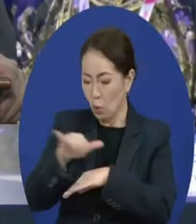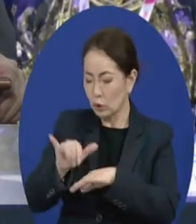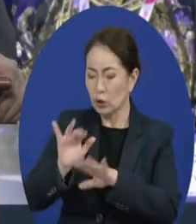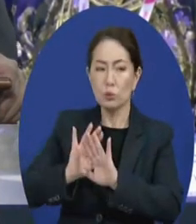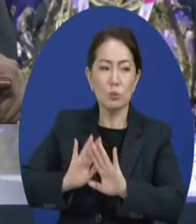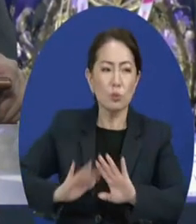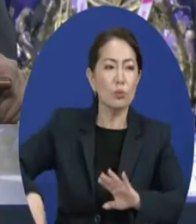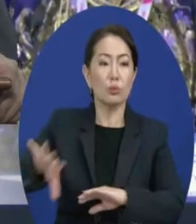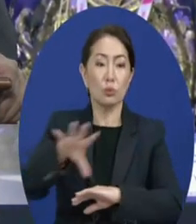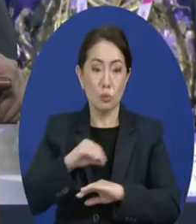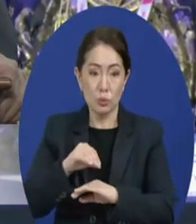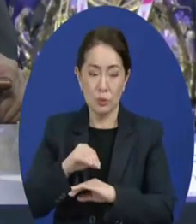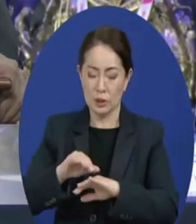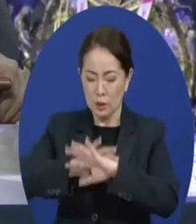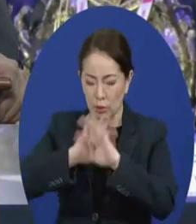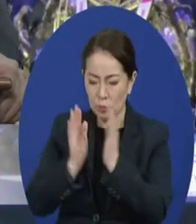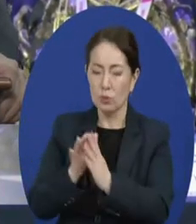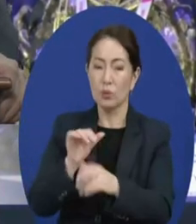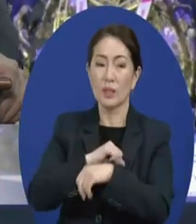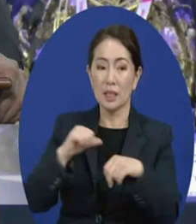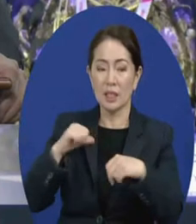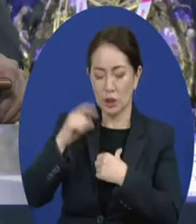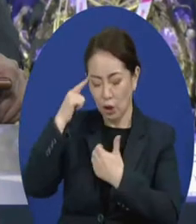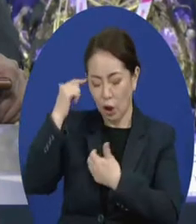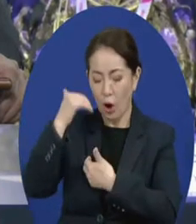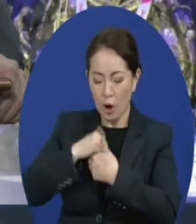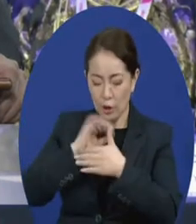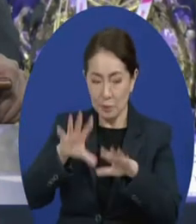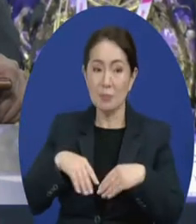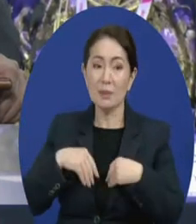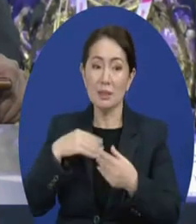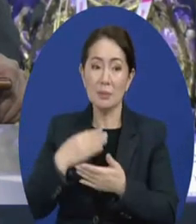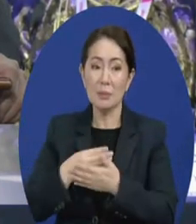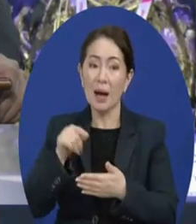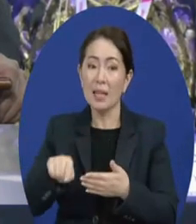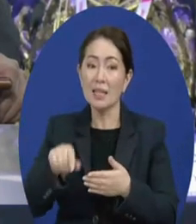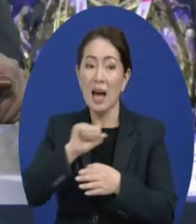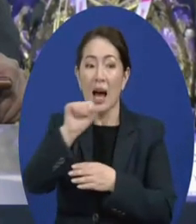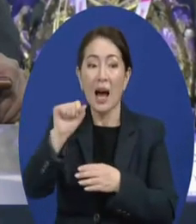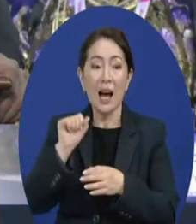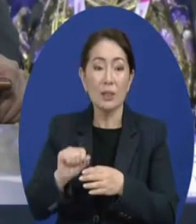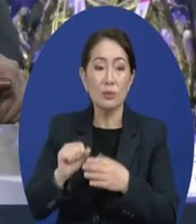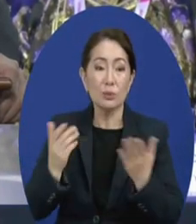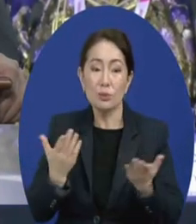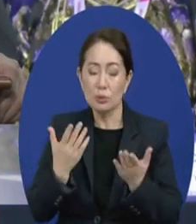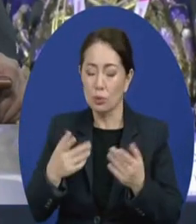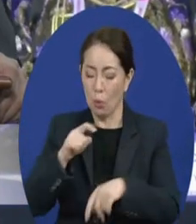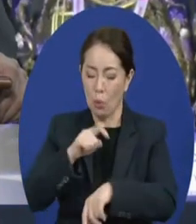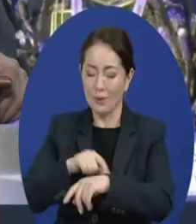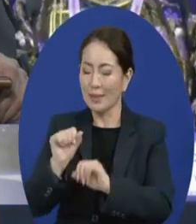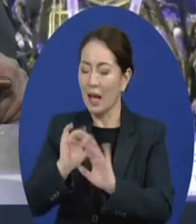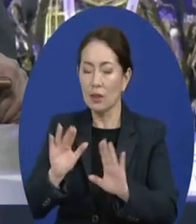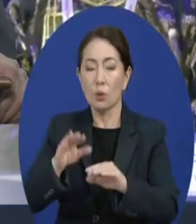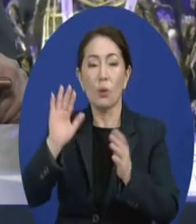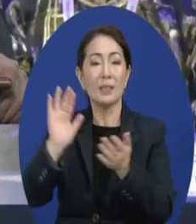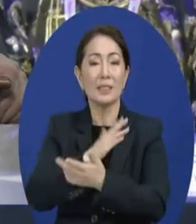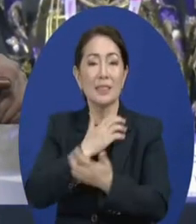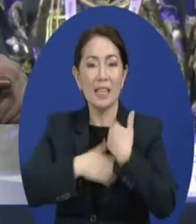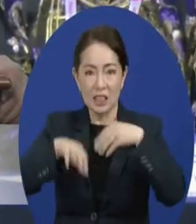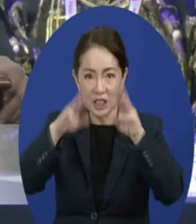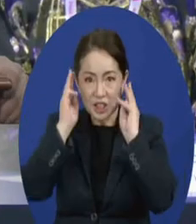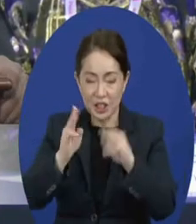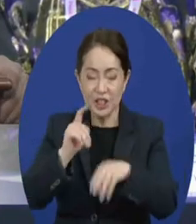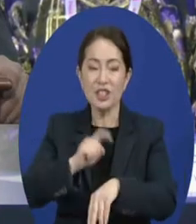орон даяар нийт ард ирэг дээрээ ойлгон мэдэрч байгаа нь эдгээр асуудал хугацаа алдалгүй шийдэл гаргах